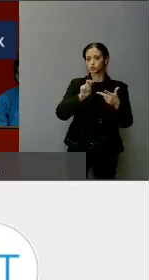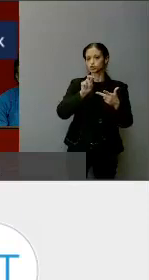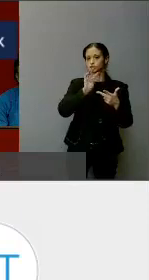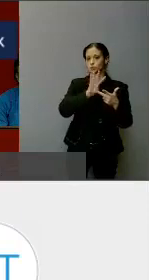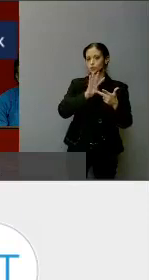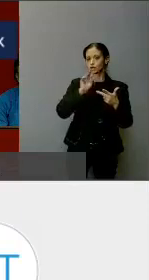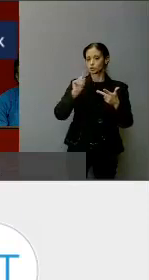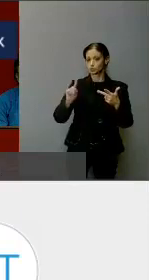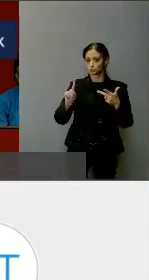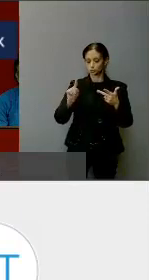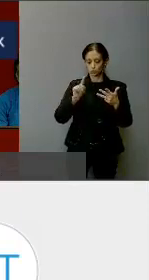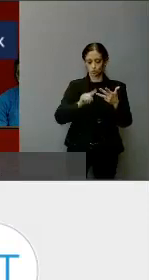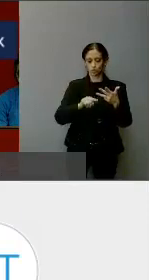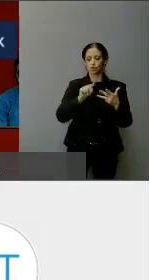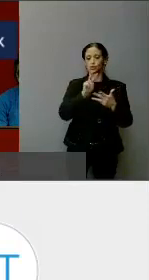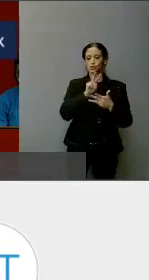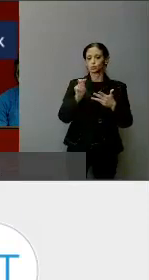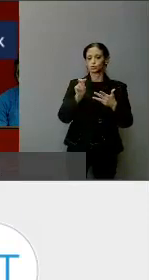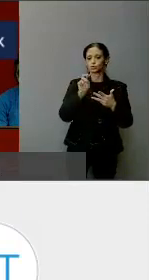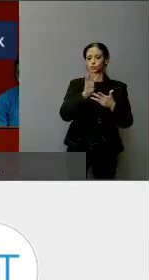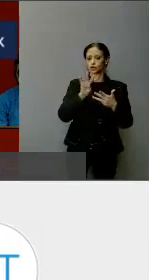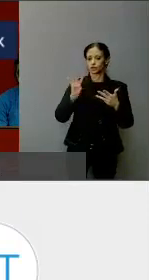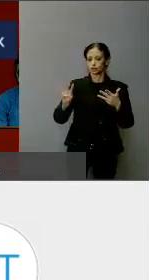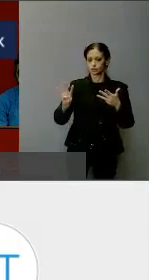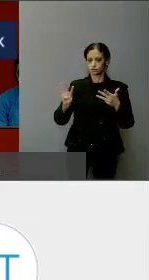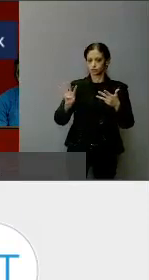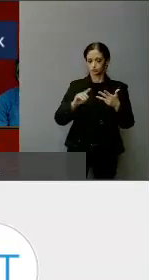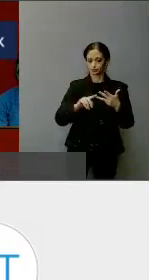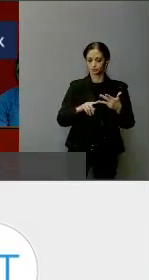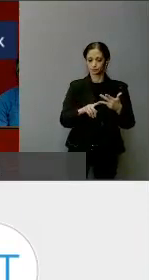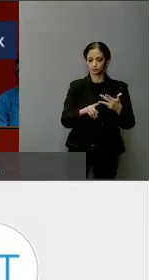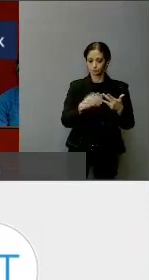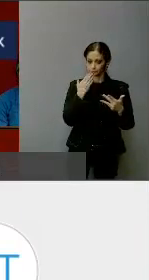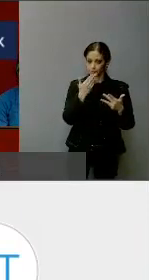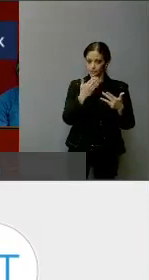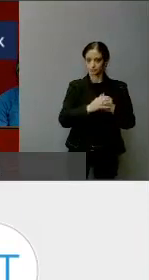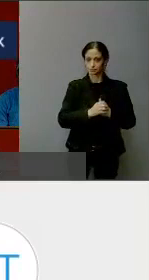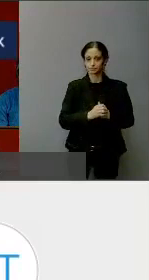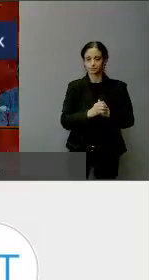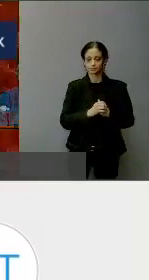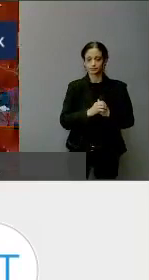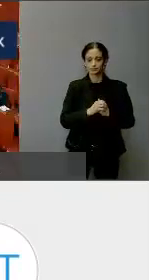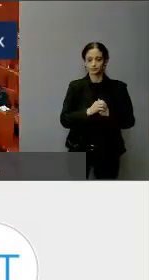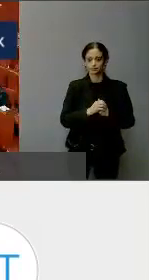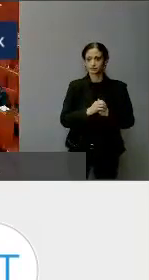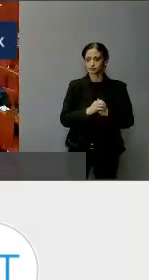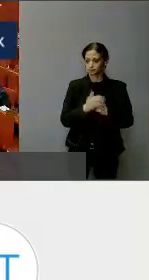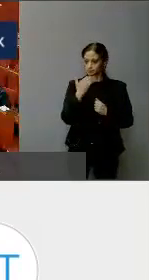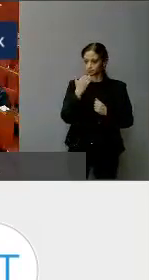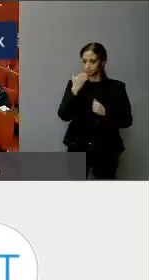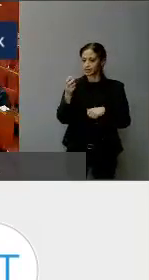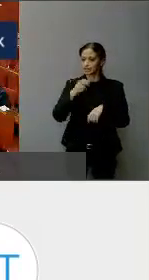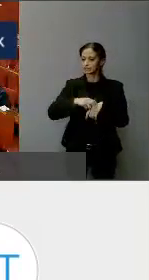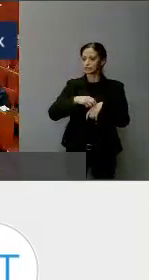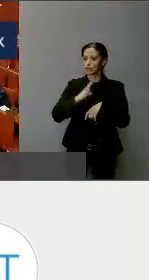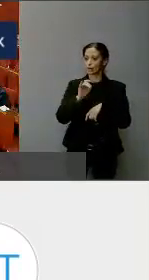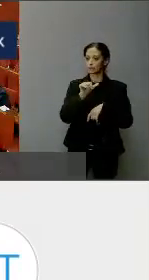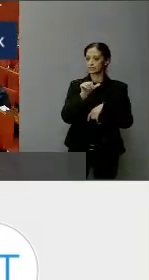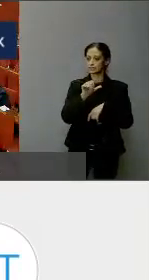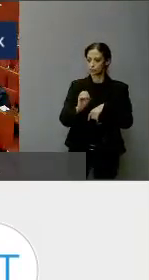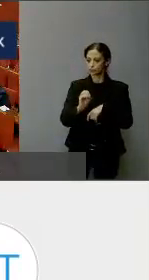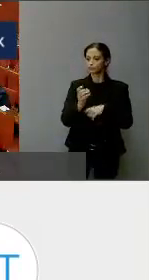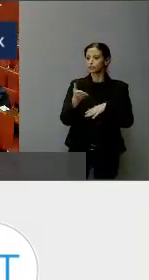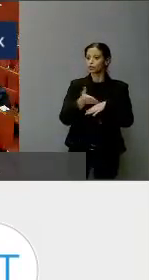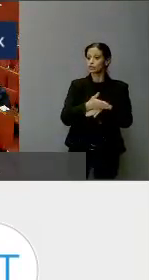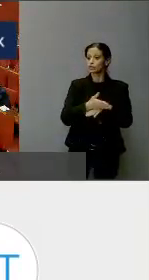241 e 244 grazie grazie dottor bisso allora consigliere